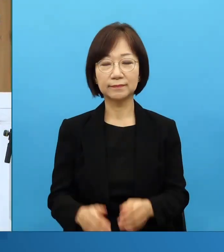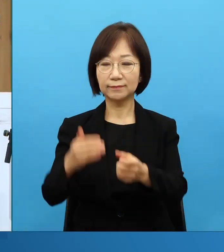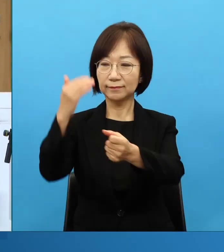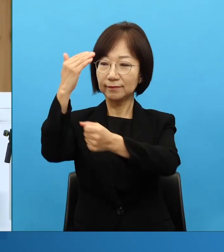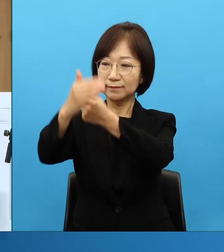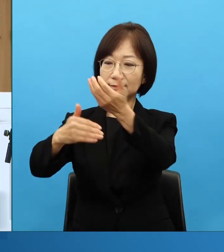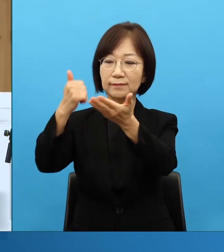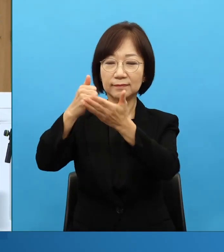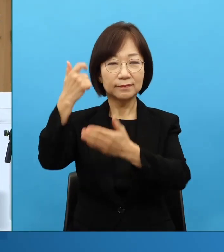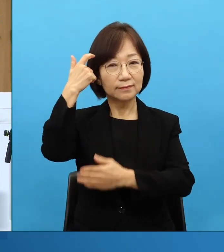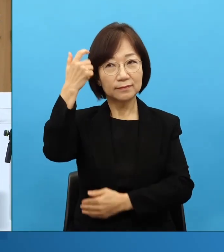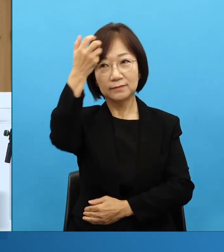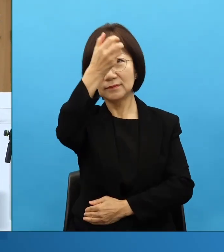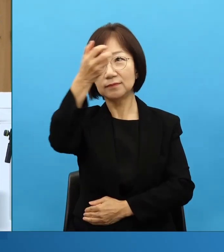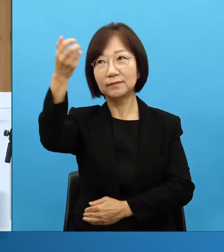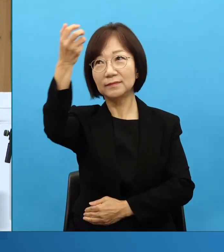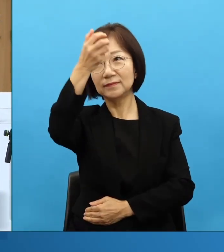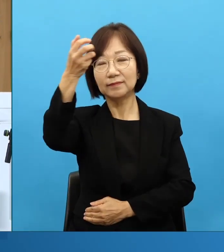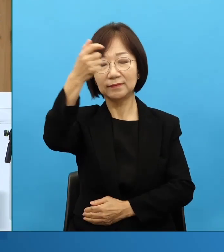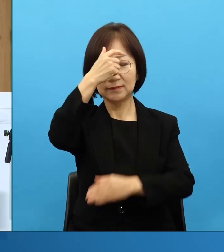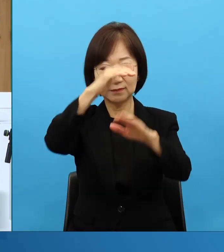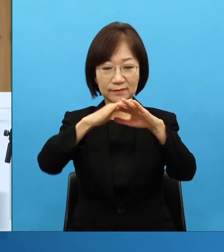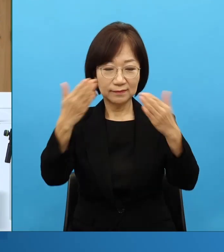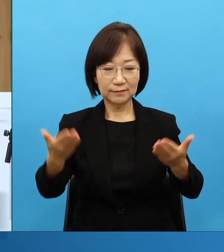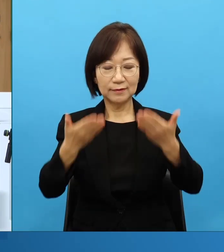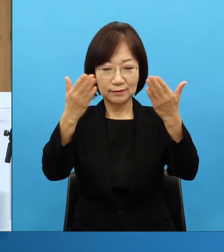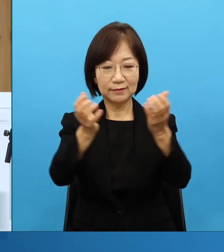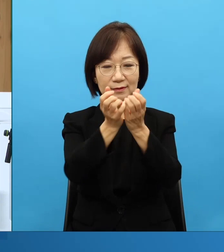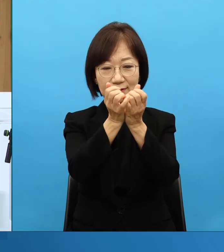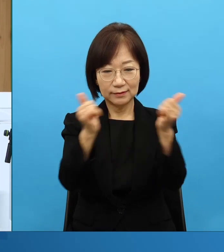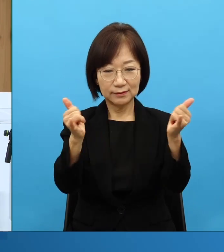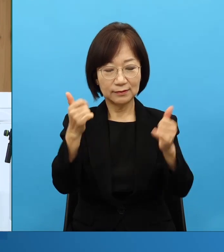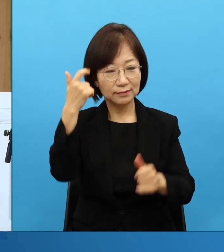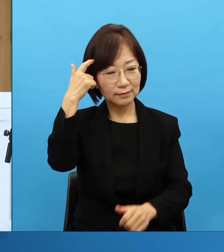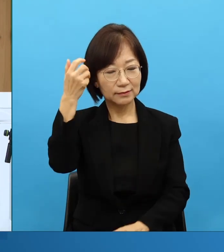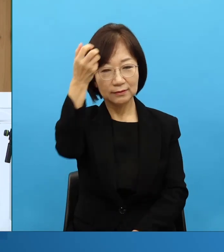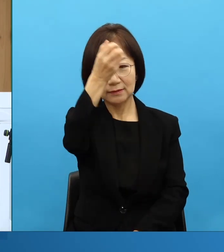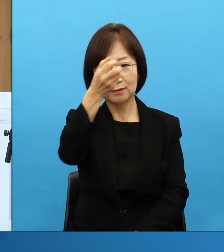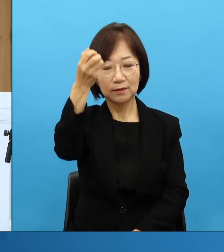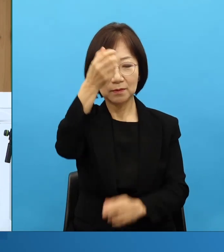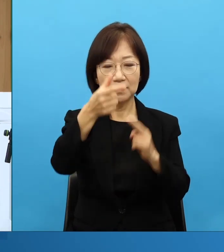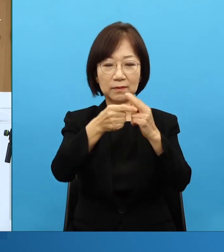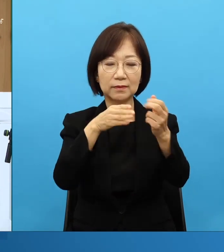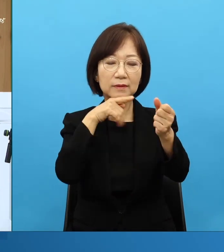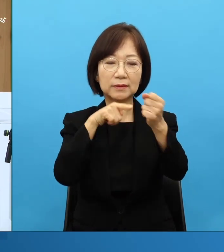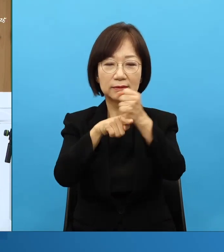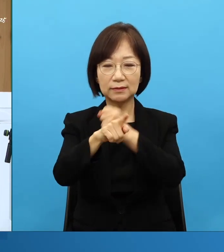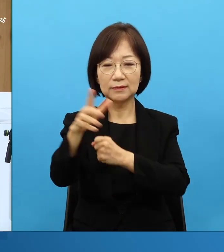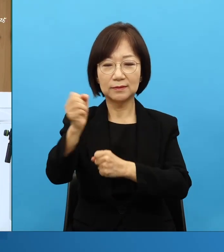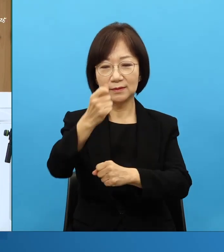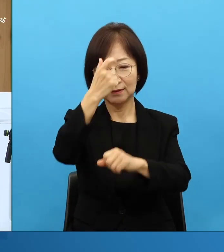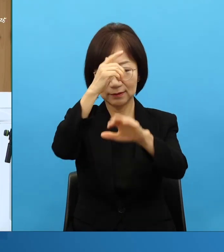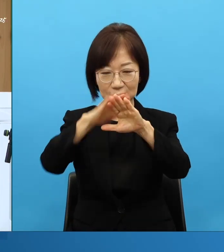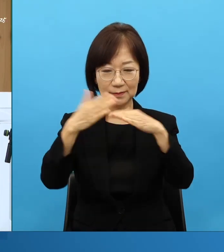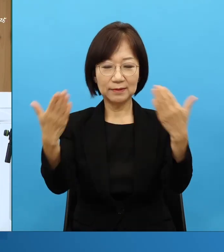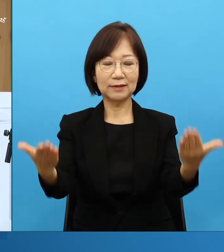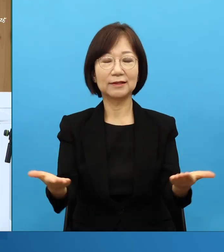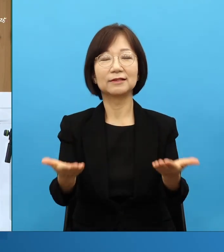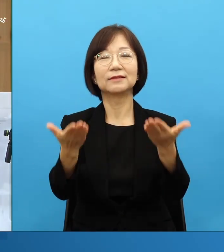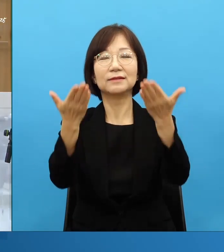하나님은 영이시니 예배한 자가 영과 진리로 예배할지니라. God is spirit, and His worshippers must worship in spirit and in truth.